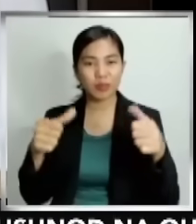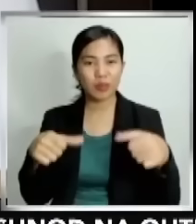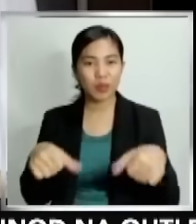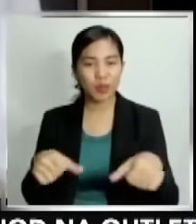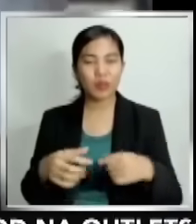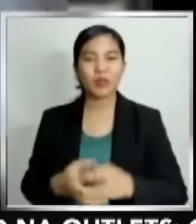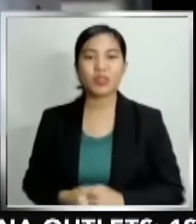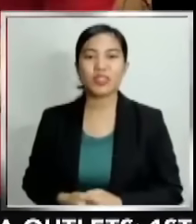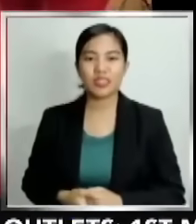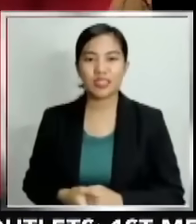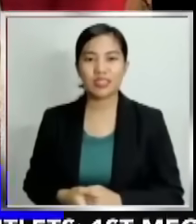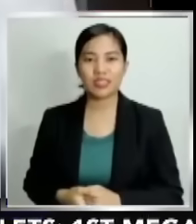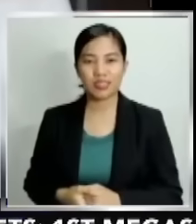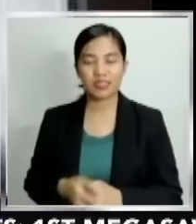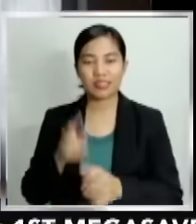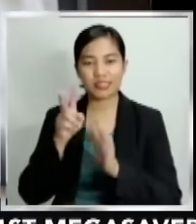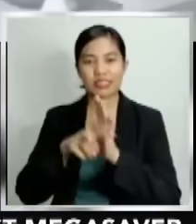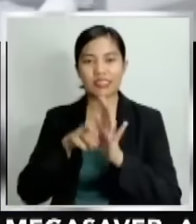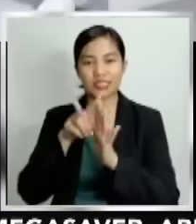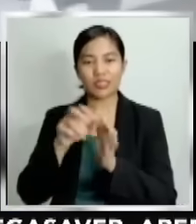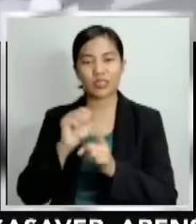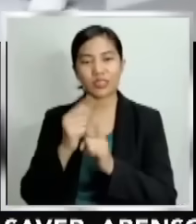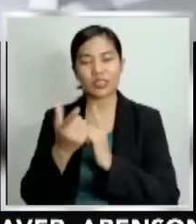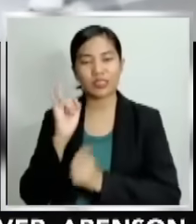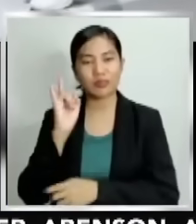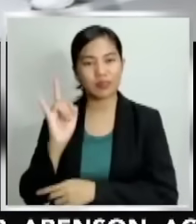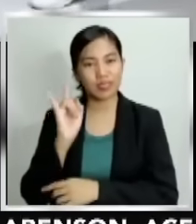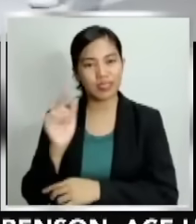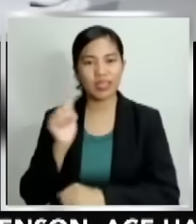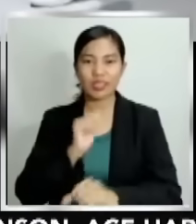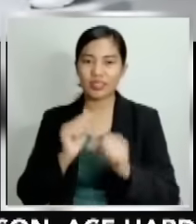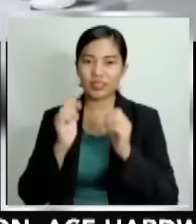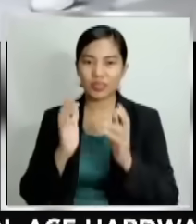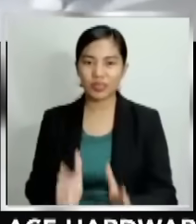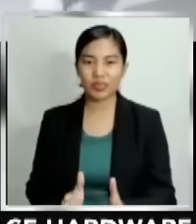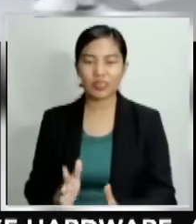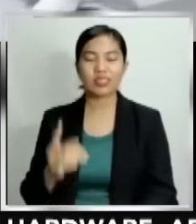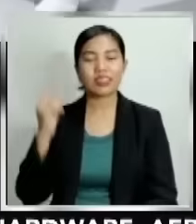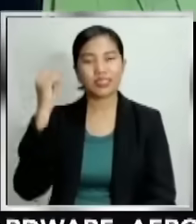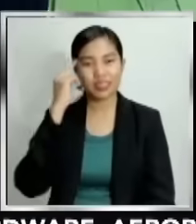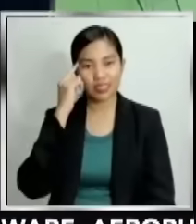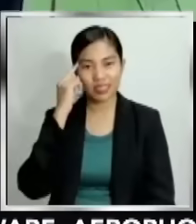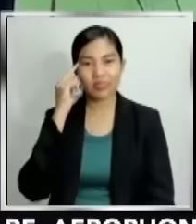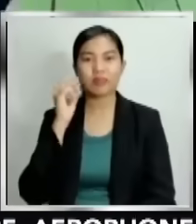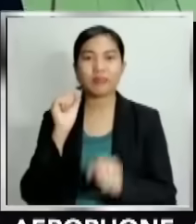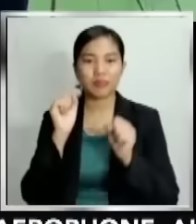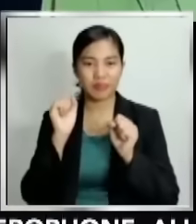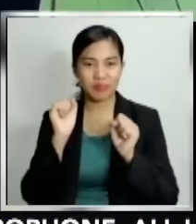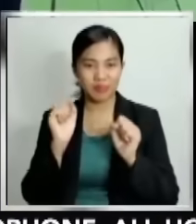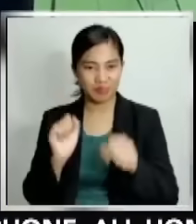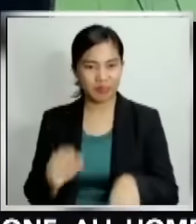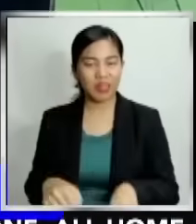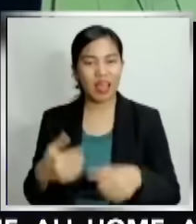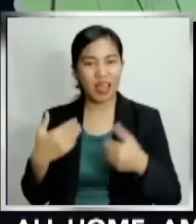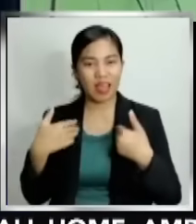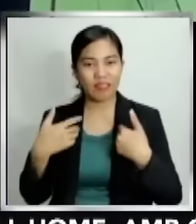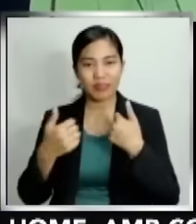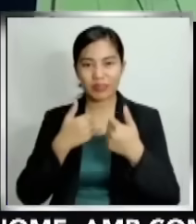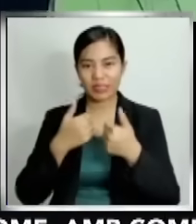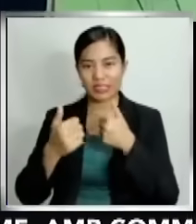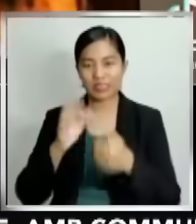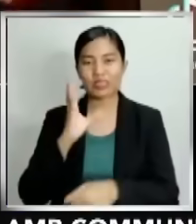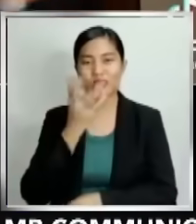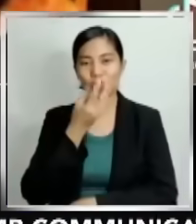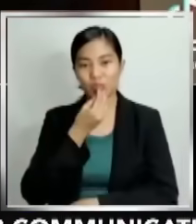media, pati na ang ilang celebrities, na isip ni Marian na magpa-contest. Ang mananalo, makakakulab